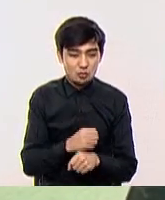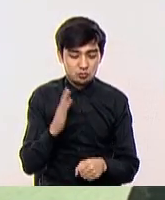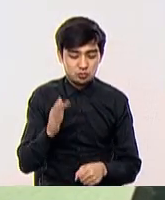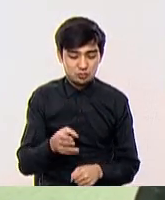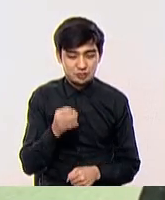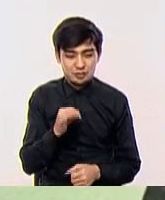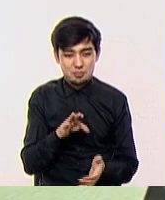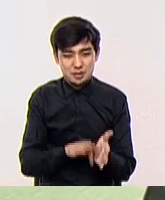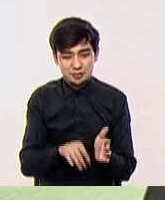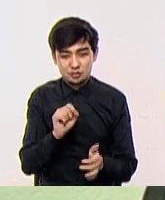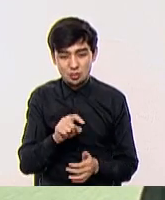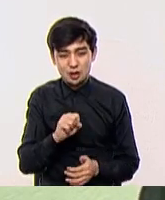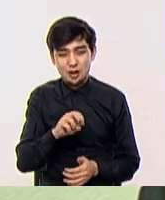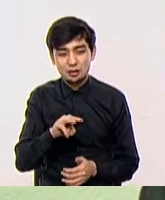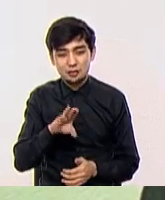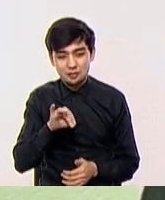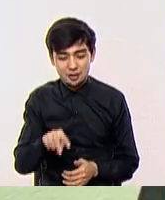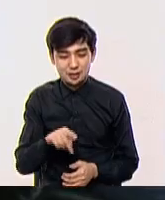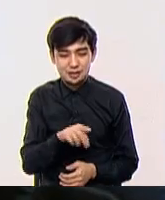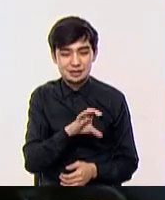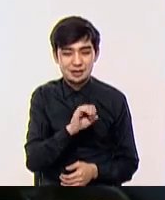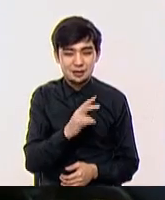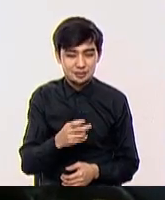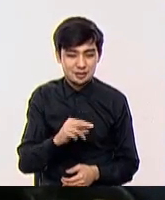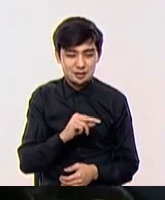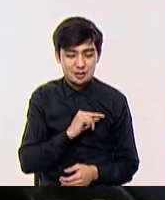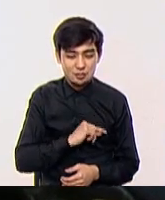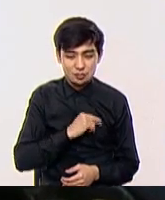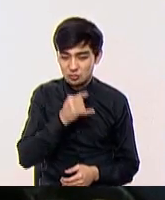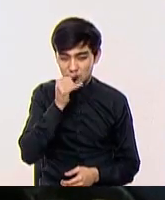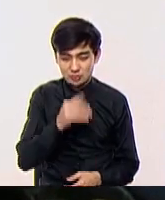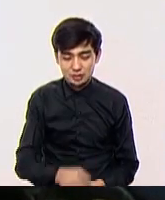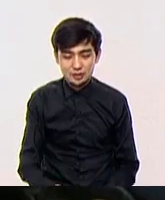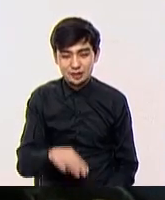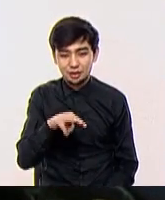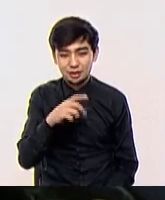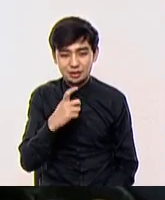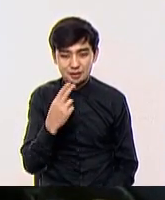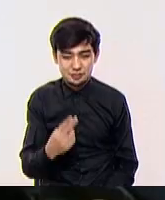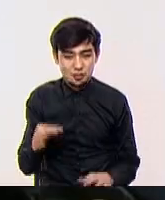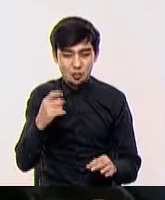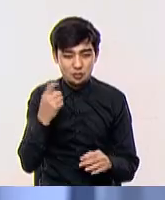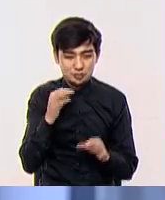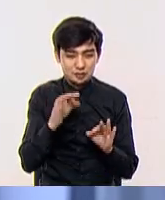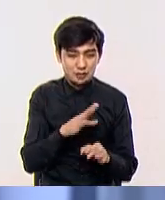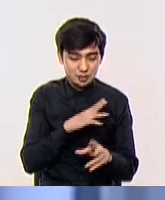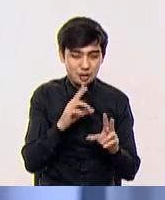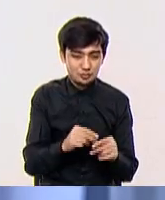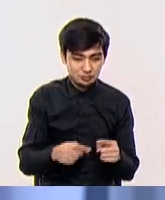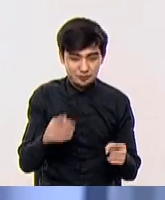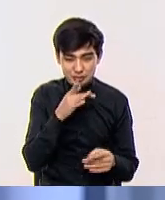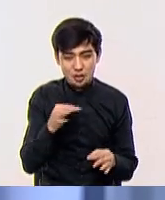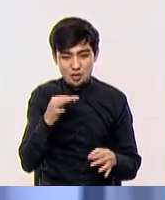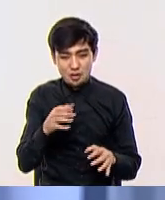То есть без золоотвала станция не может существовать. Владельцы ТЭЦ обещали использовать экспериментальную технологию для